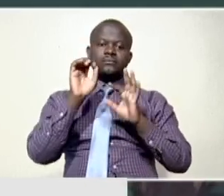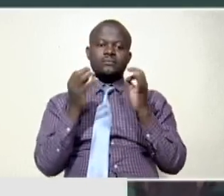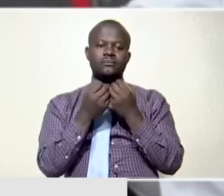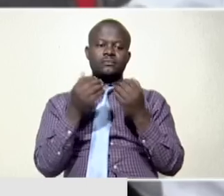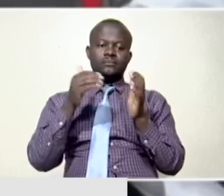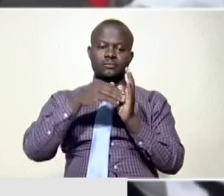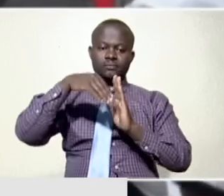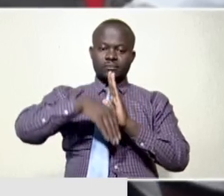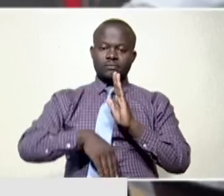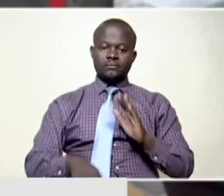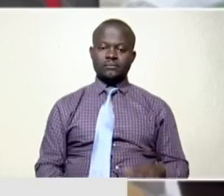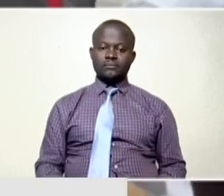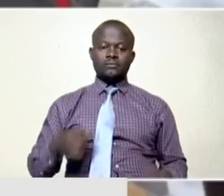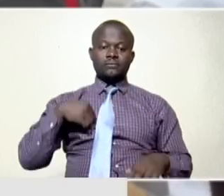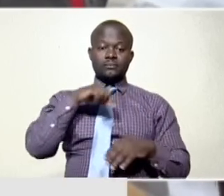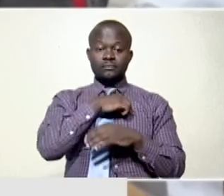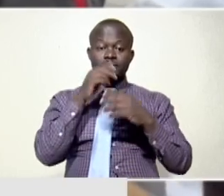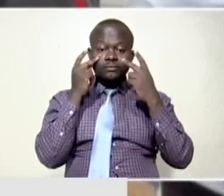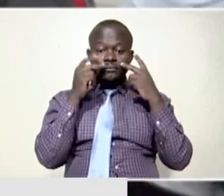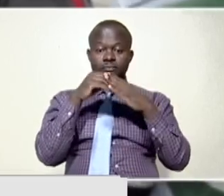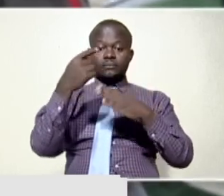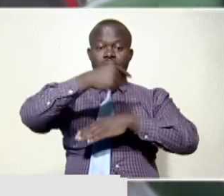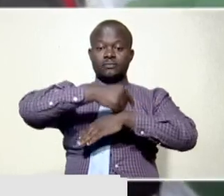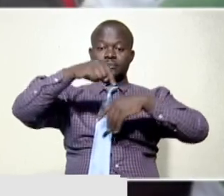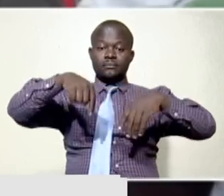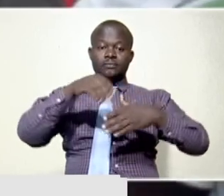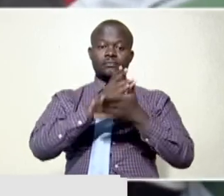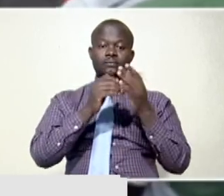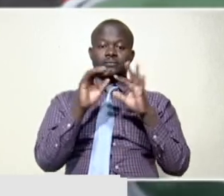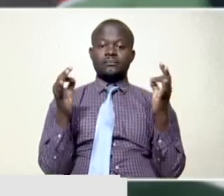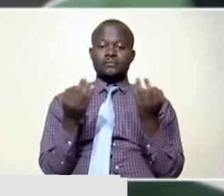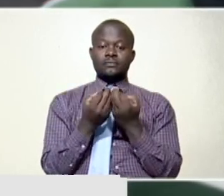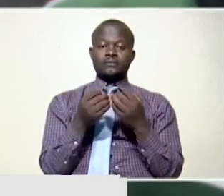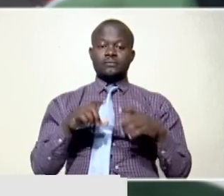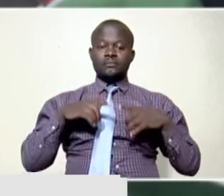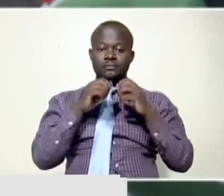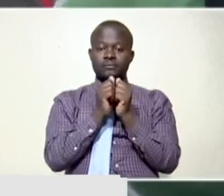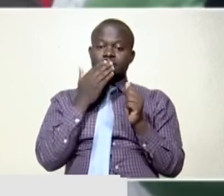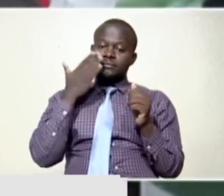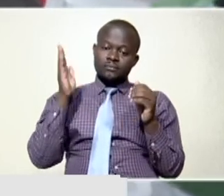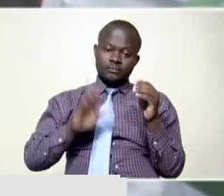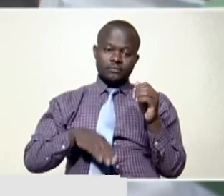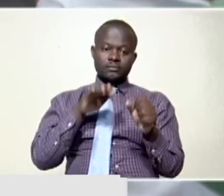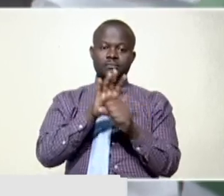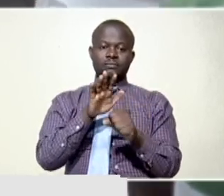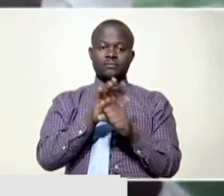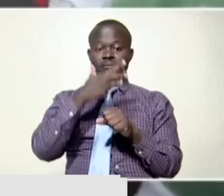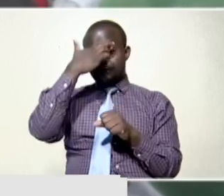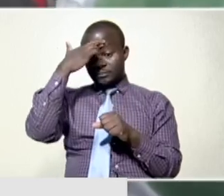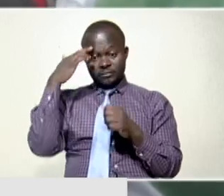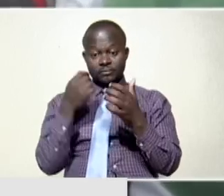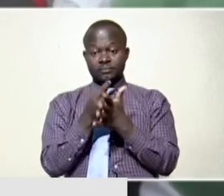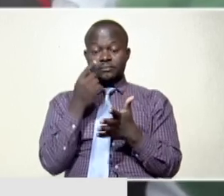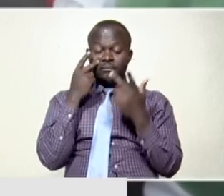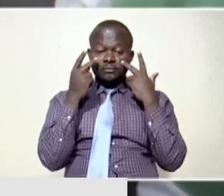inyuma. Turi kubona muri iyi minsi imwe mu miryango ibanye nabi cyane cyane impamvu zibitera